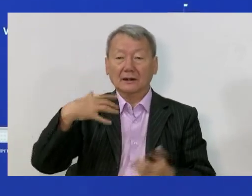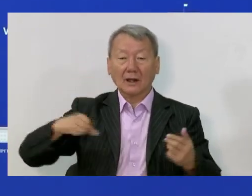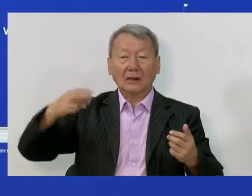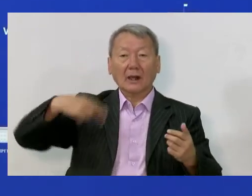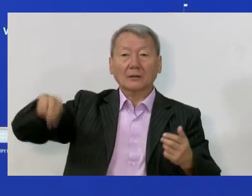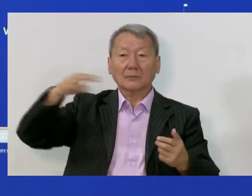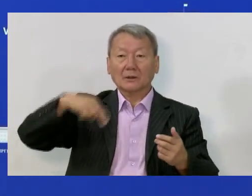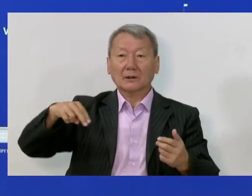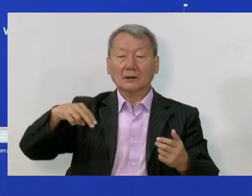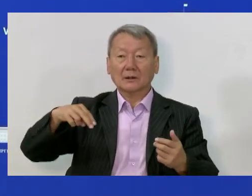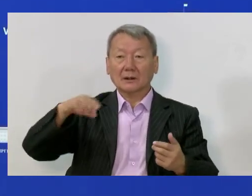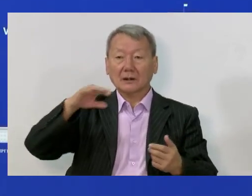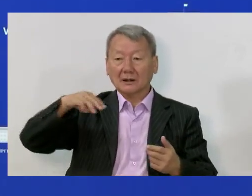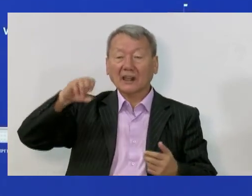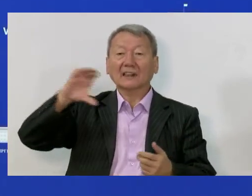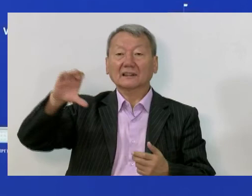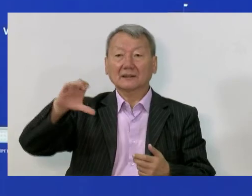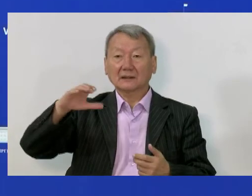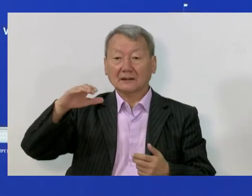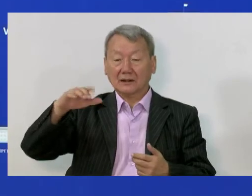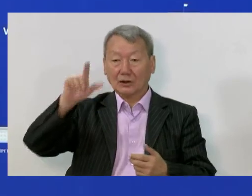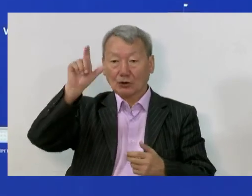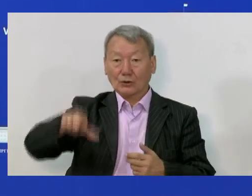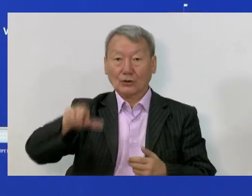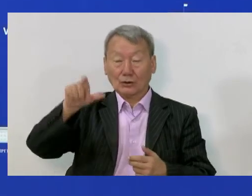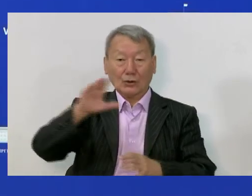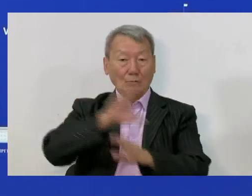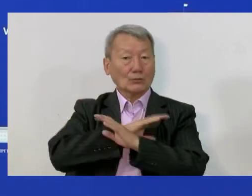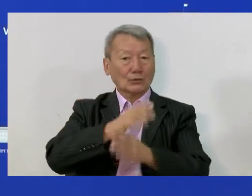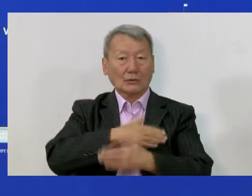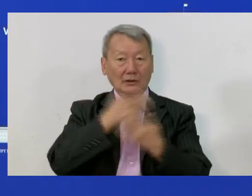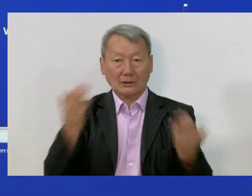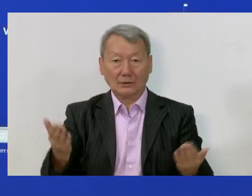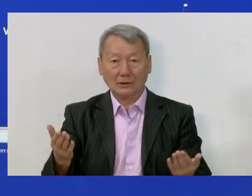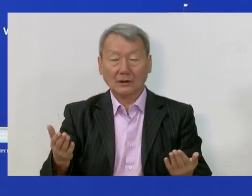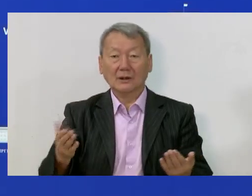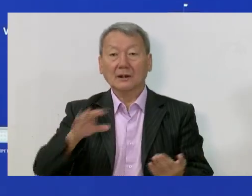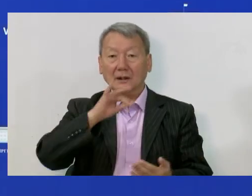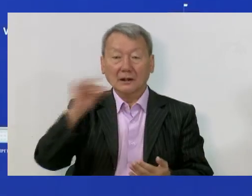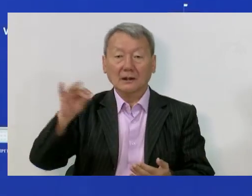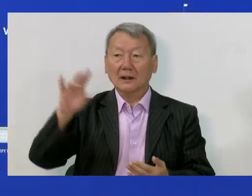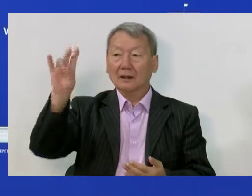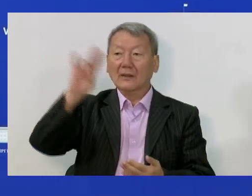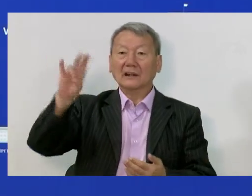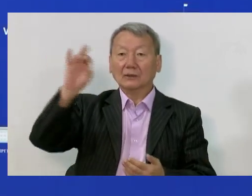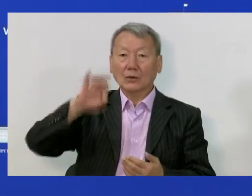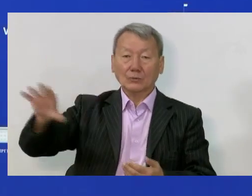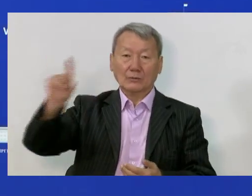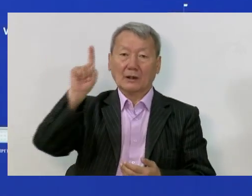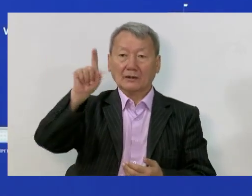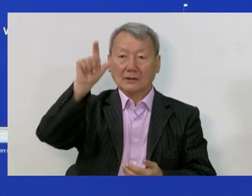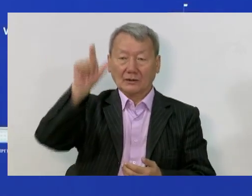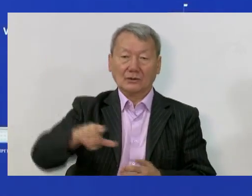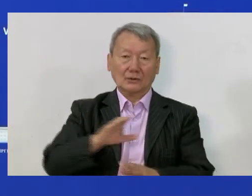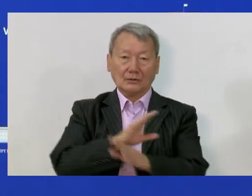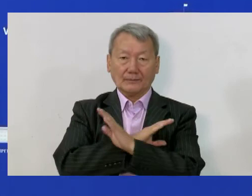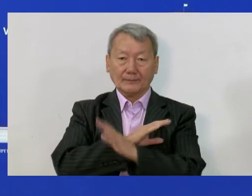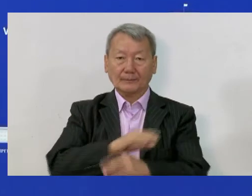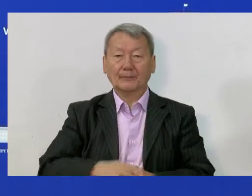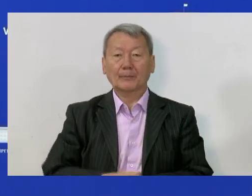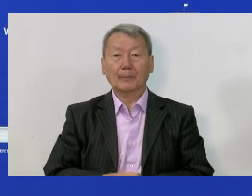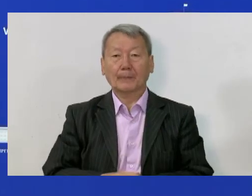Чалобатской области и в Таласской области летальные случаи не зарегистрированы, и на Нарынской области 1 летальный случай.